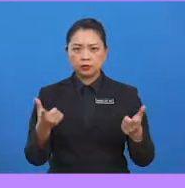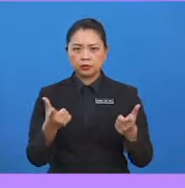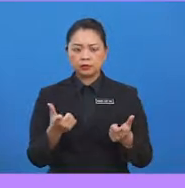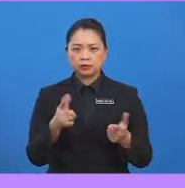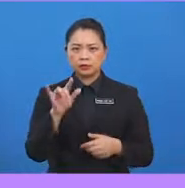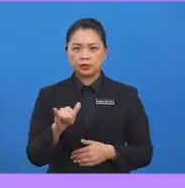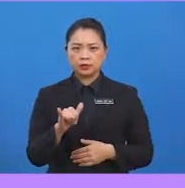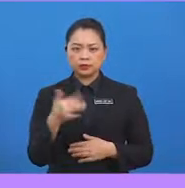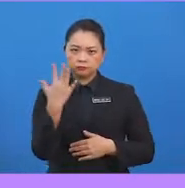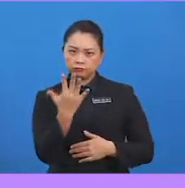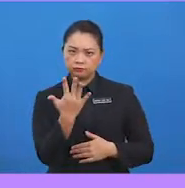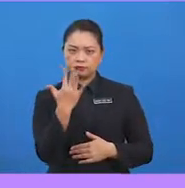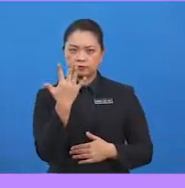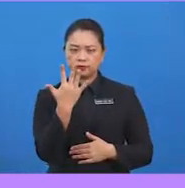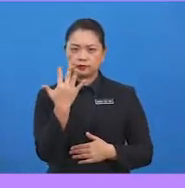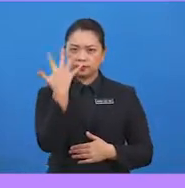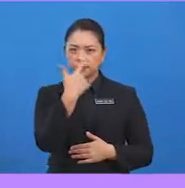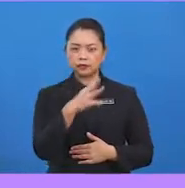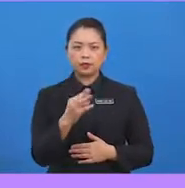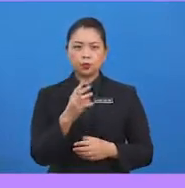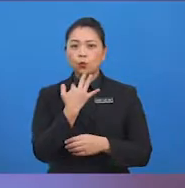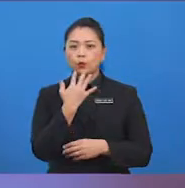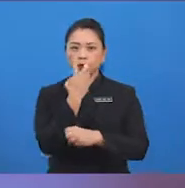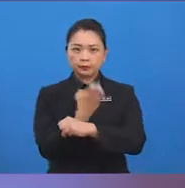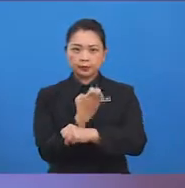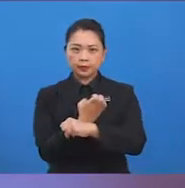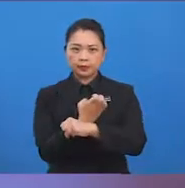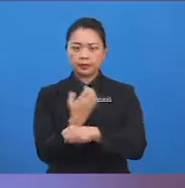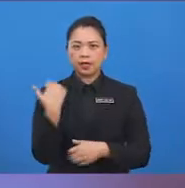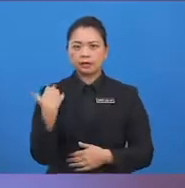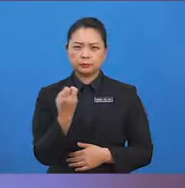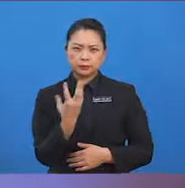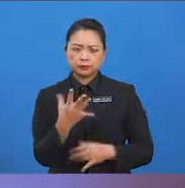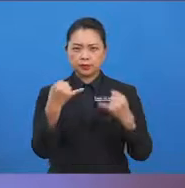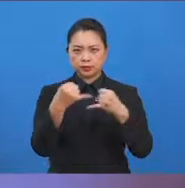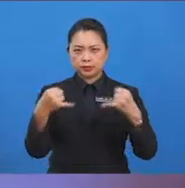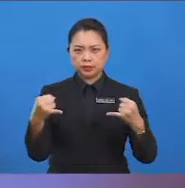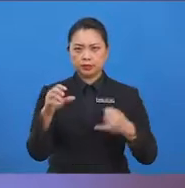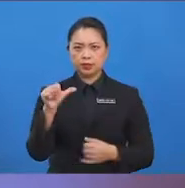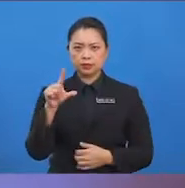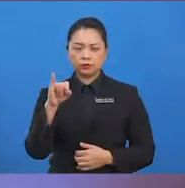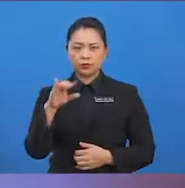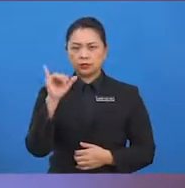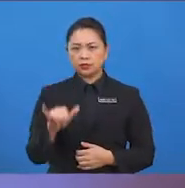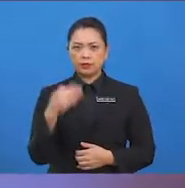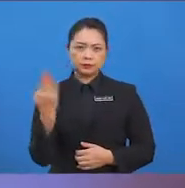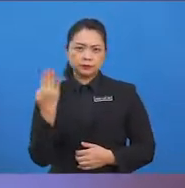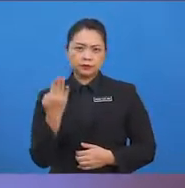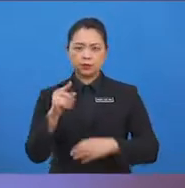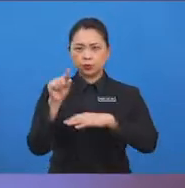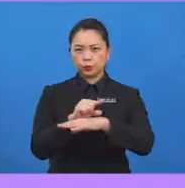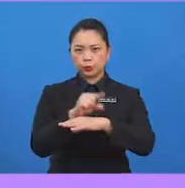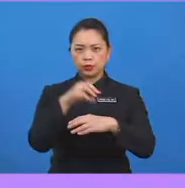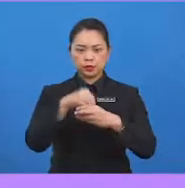mempunyai permukaan yang berkilau dan berwarna keemasan. Terdapat beberapa jenis aloi yang biasa digunakan